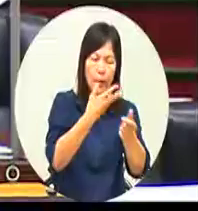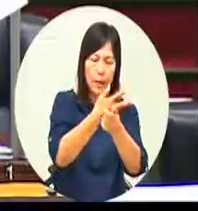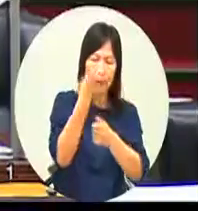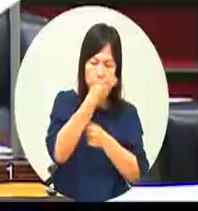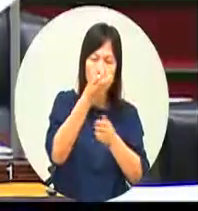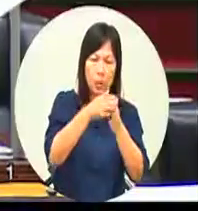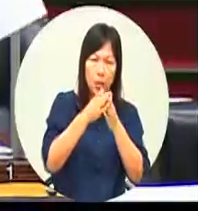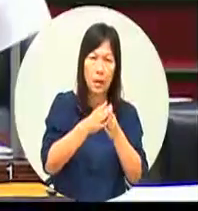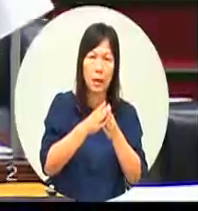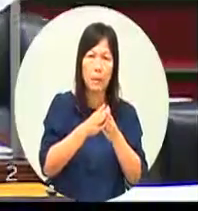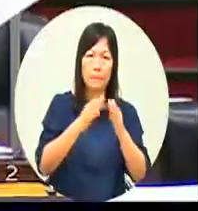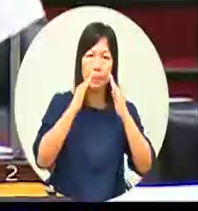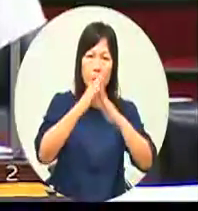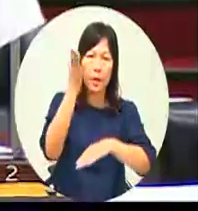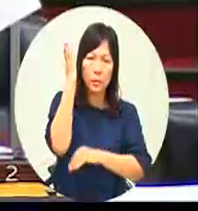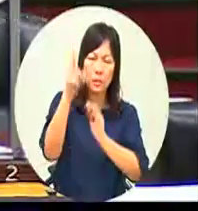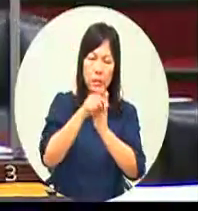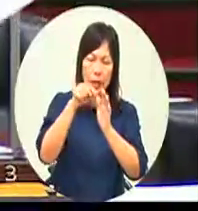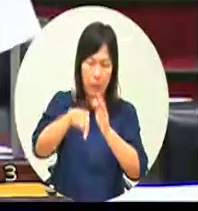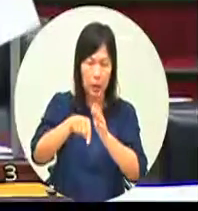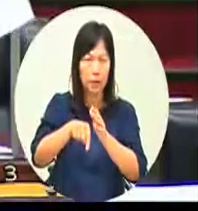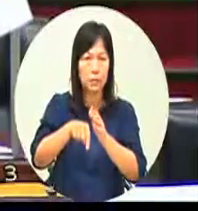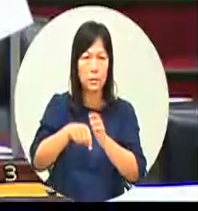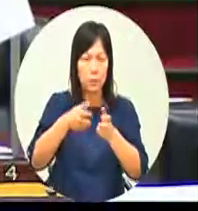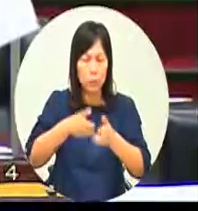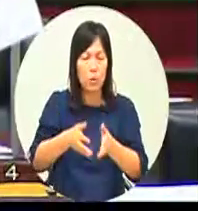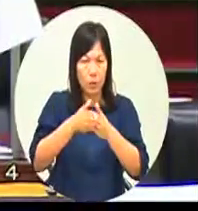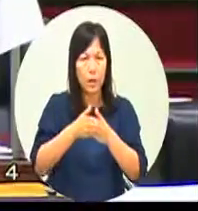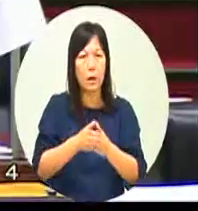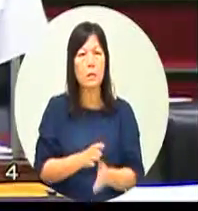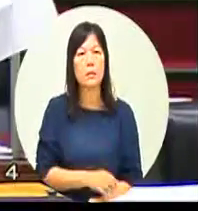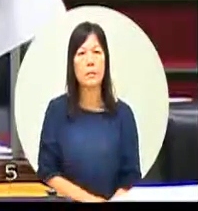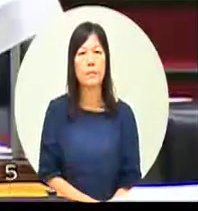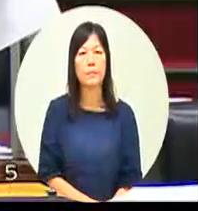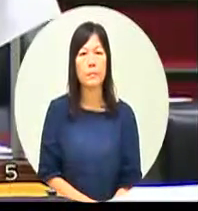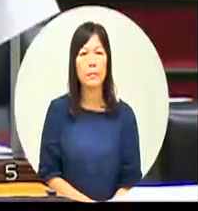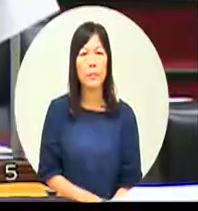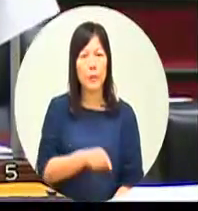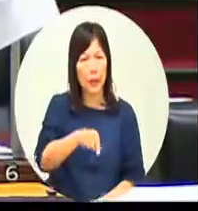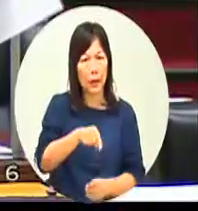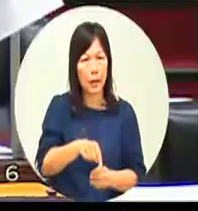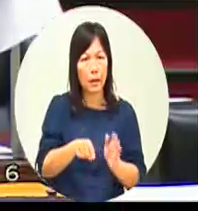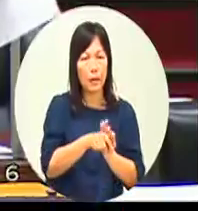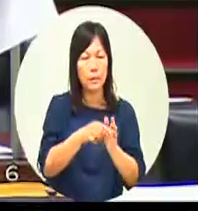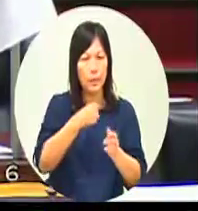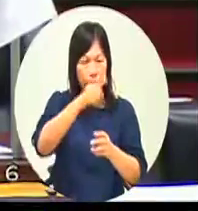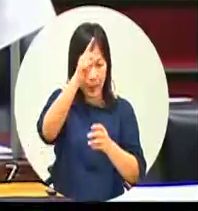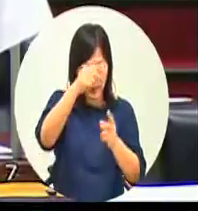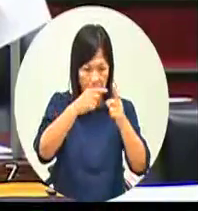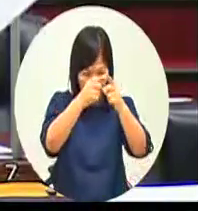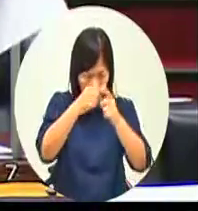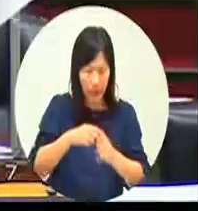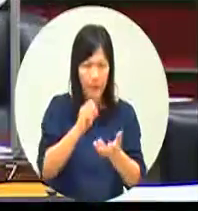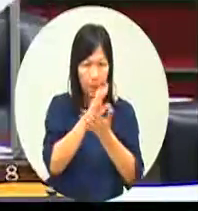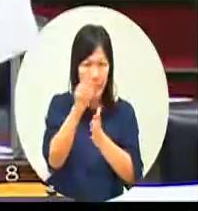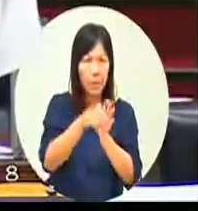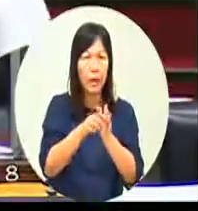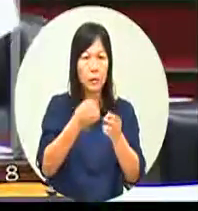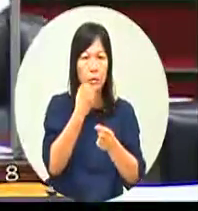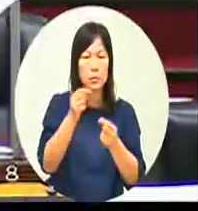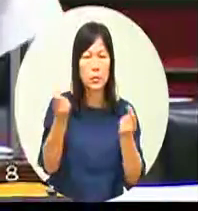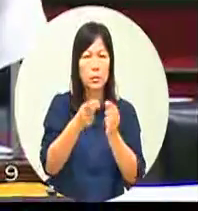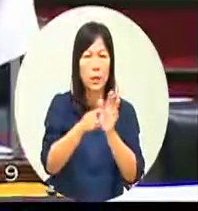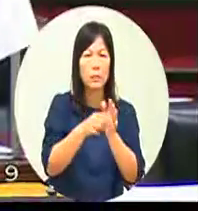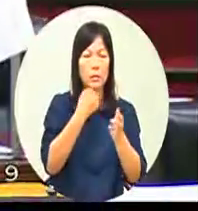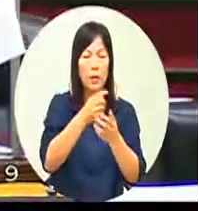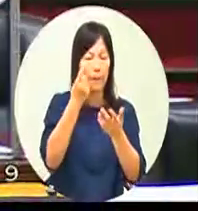所以市政府才是当天的重头戏啊。当天审计处来我们这里报告，等于是几乎历